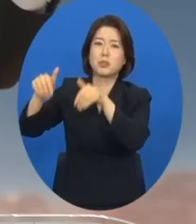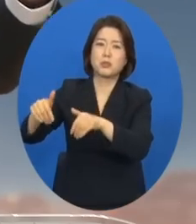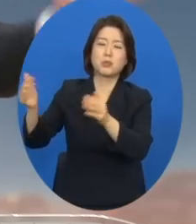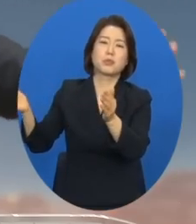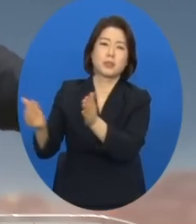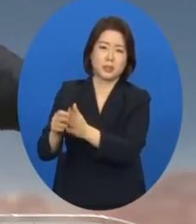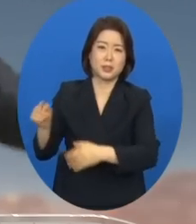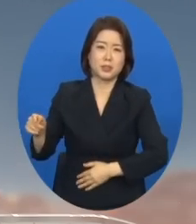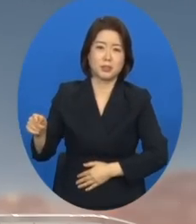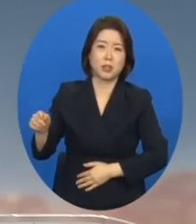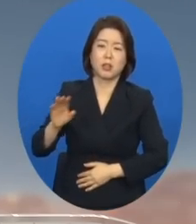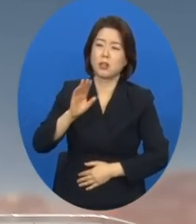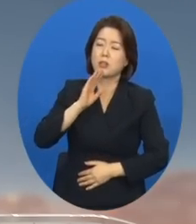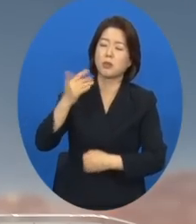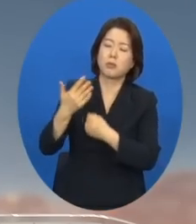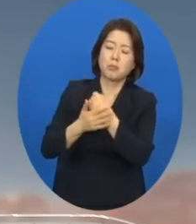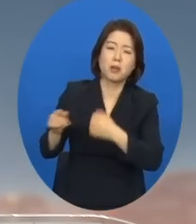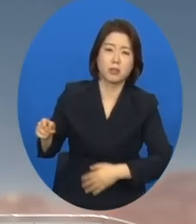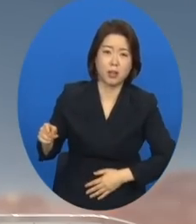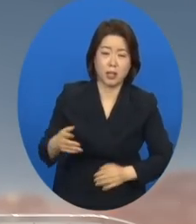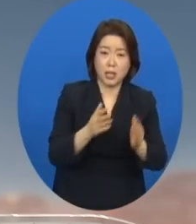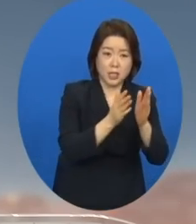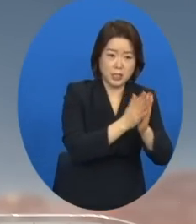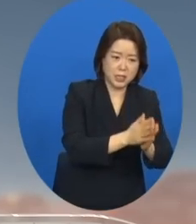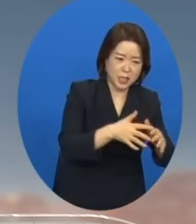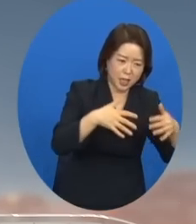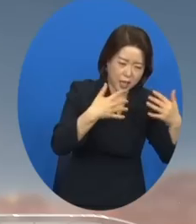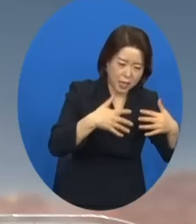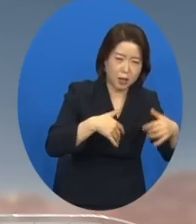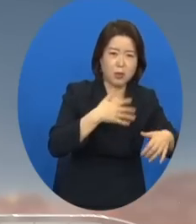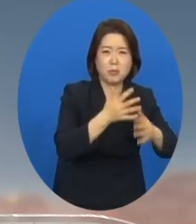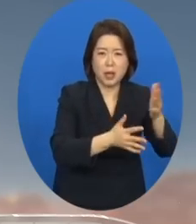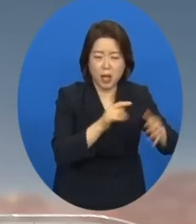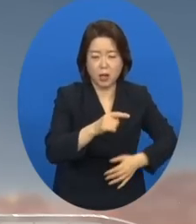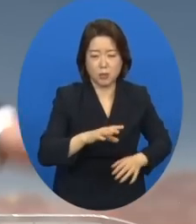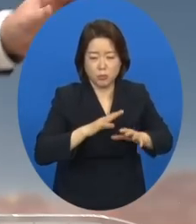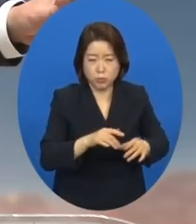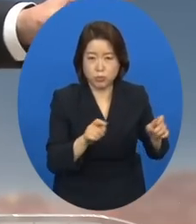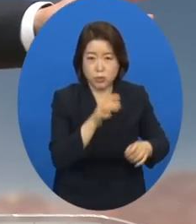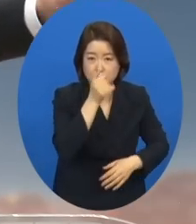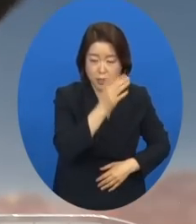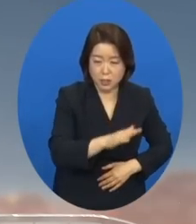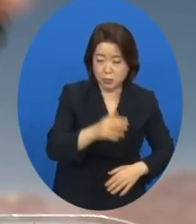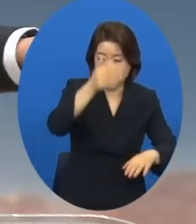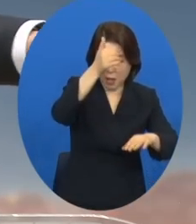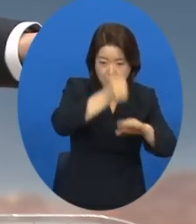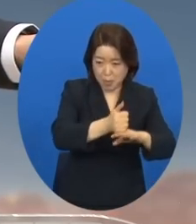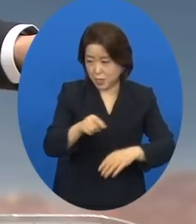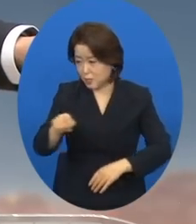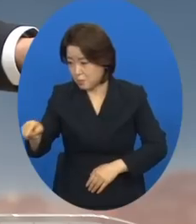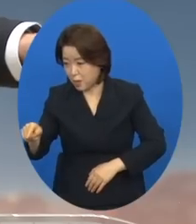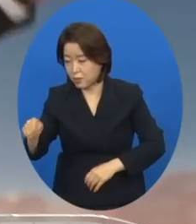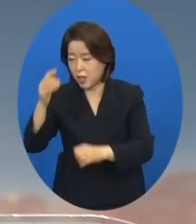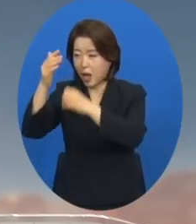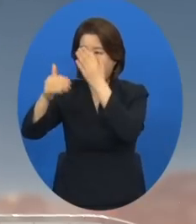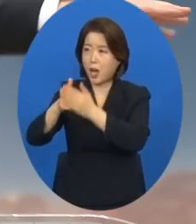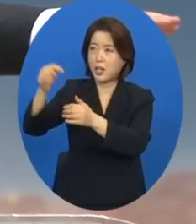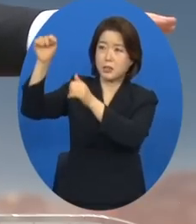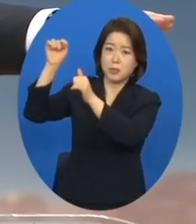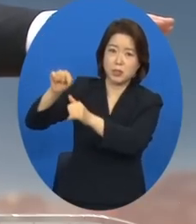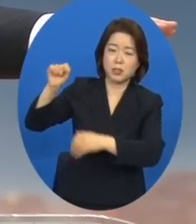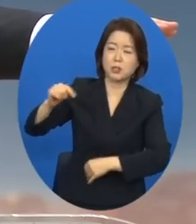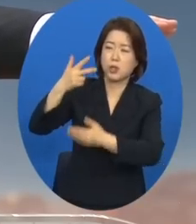끝났다는 거 이것이 참 은혜입니다 시작이 미약하고 연약하고 두려워하였지만 마지막은 하나님의 그를 가리켜서